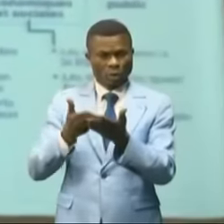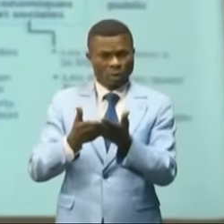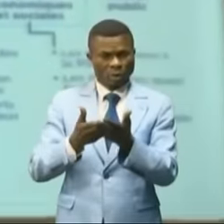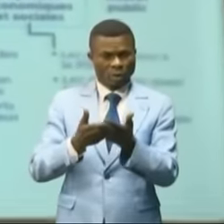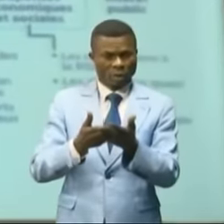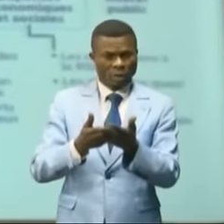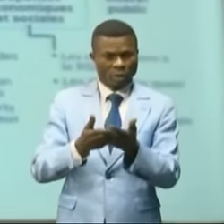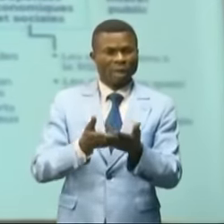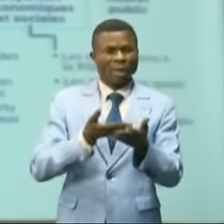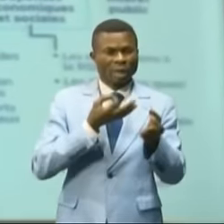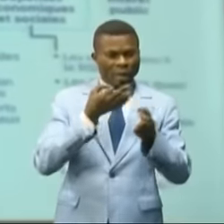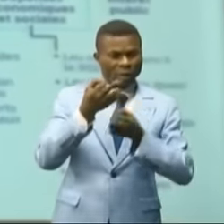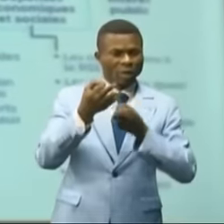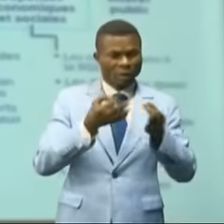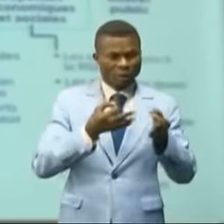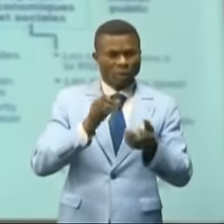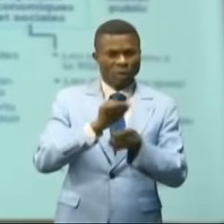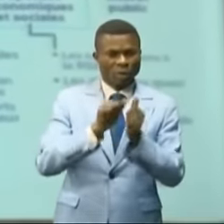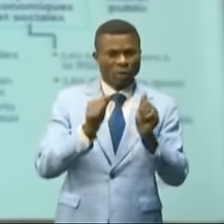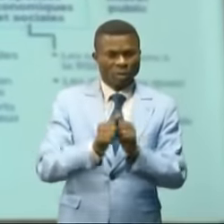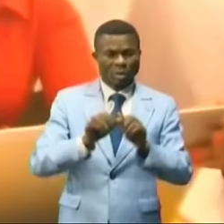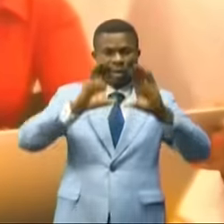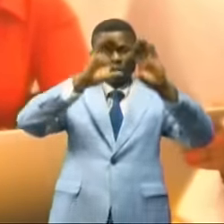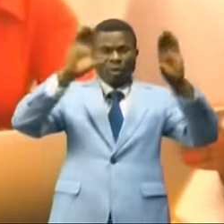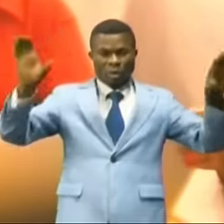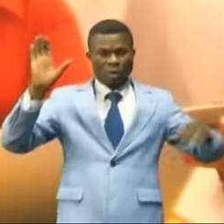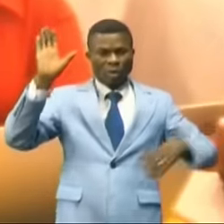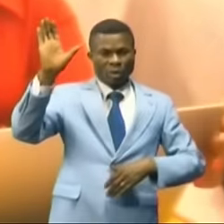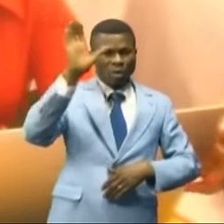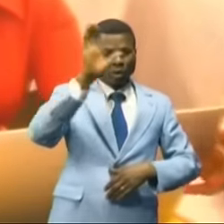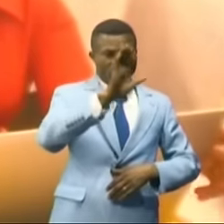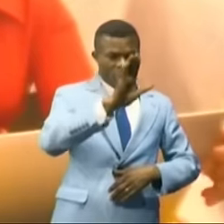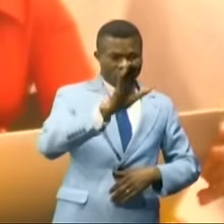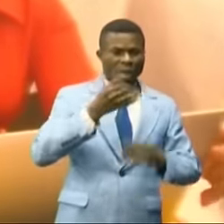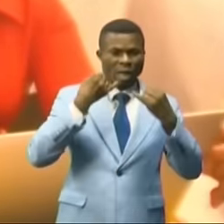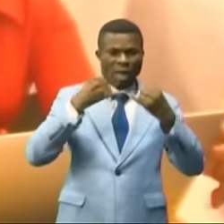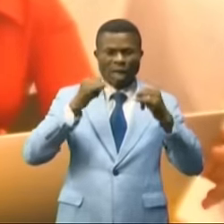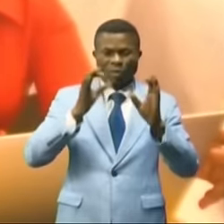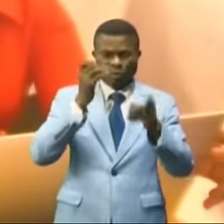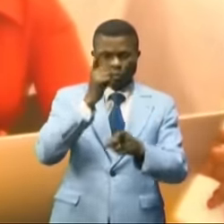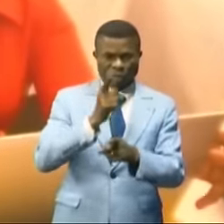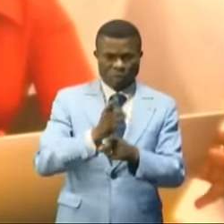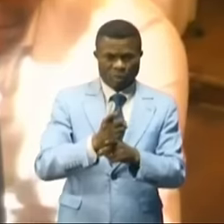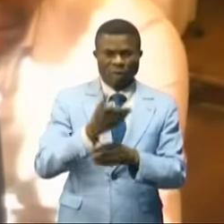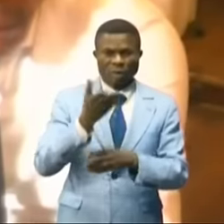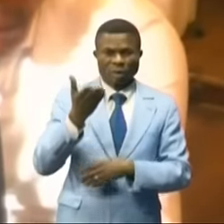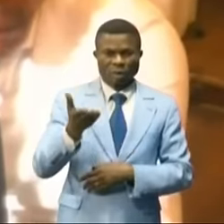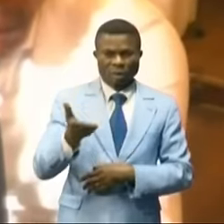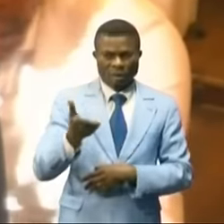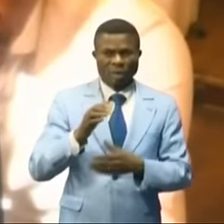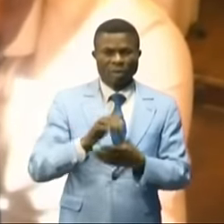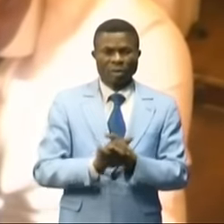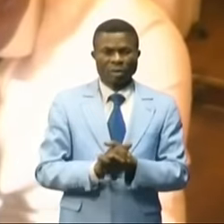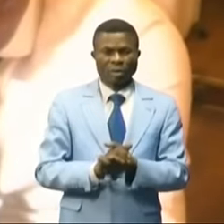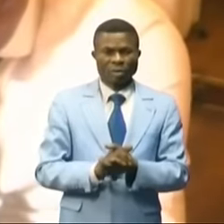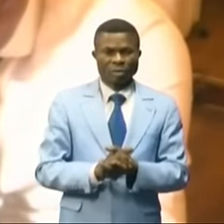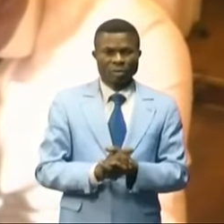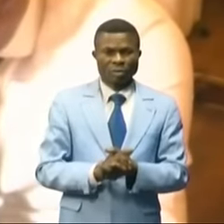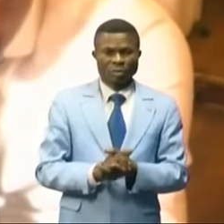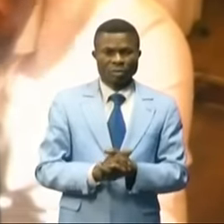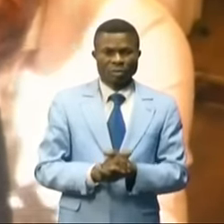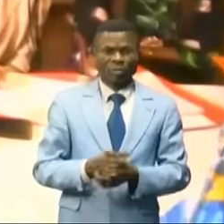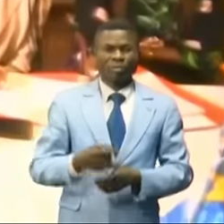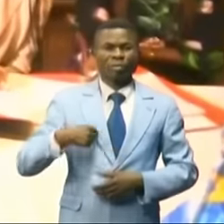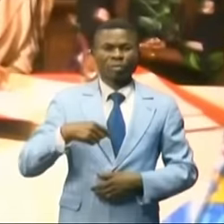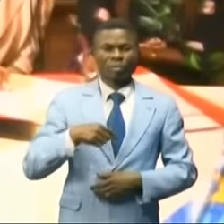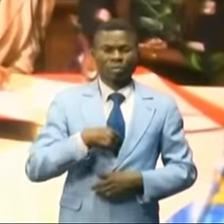et de déterminer la qualité et le contenu des informations à mettre dans ce document avec l'appui du projet Encore